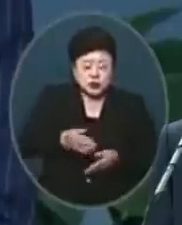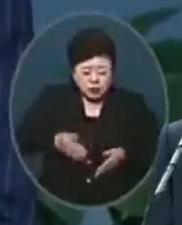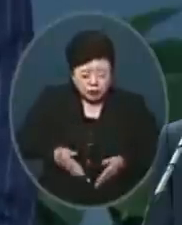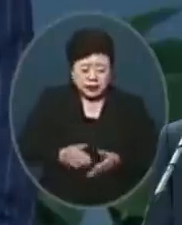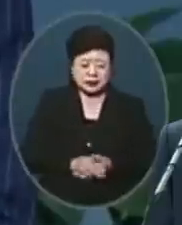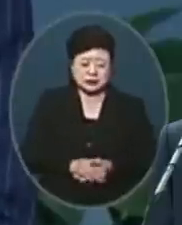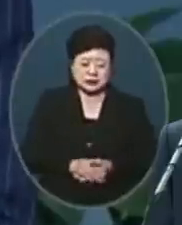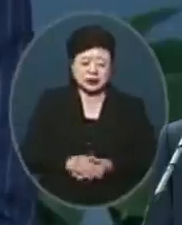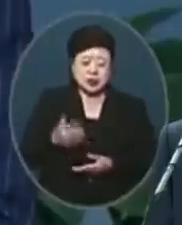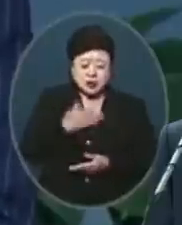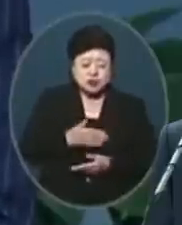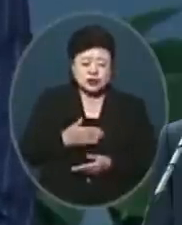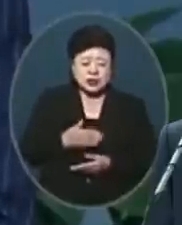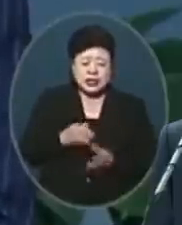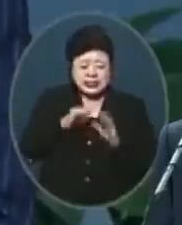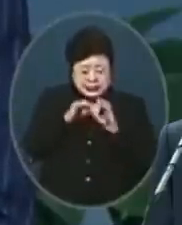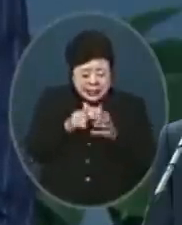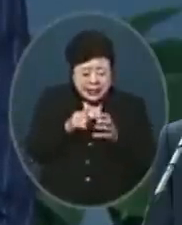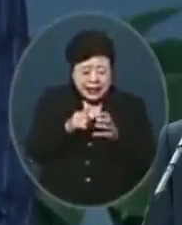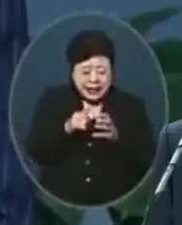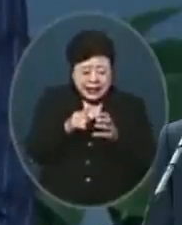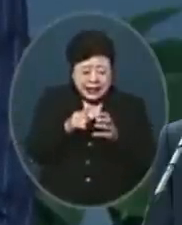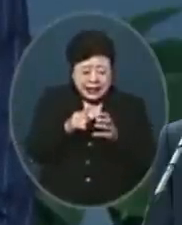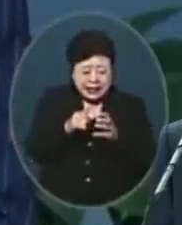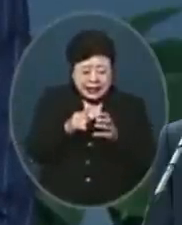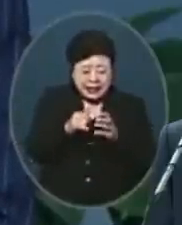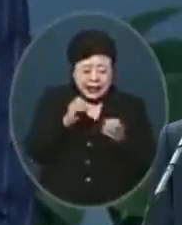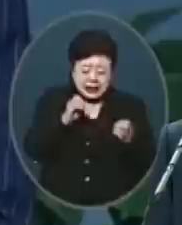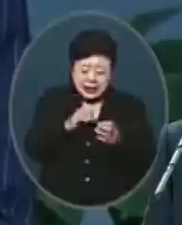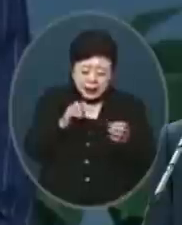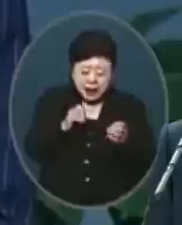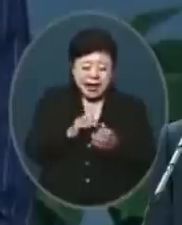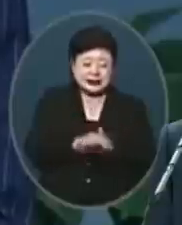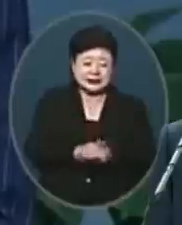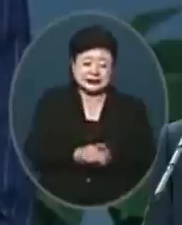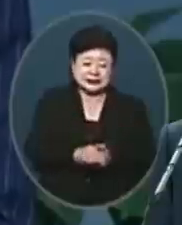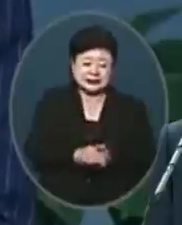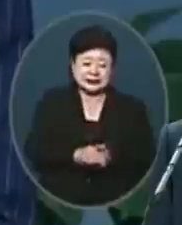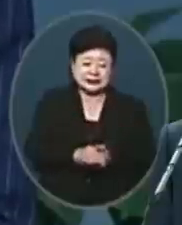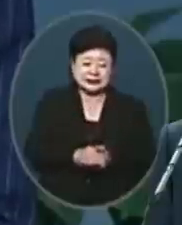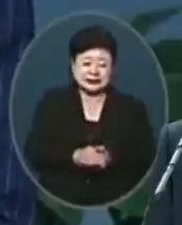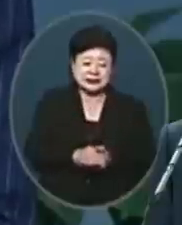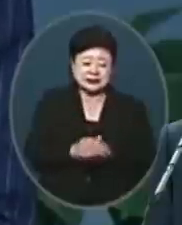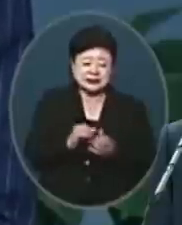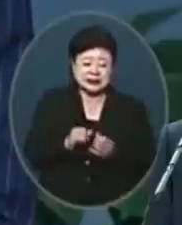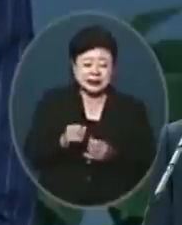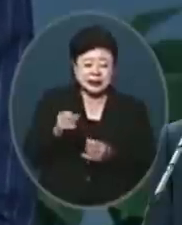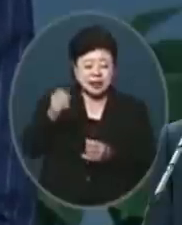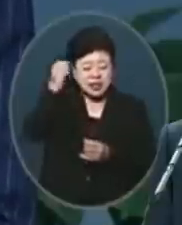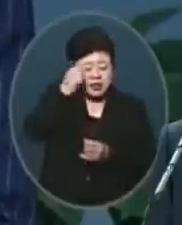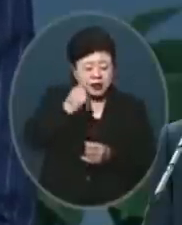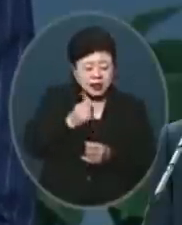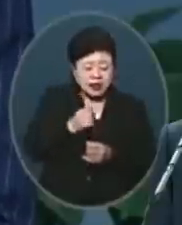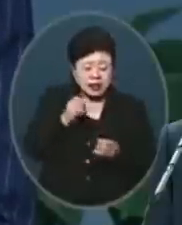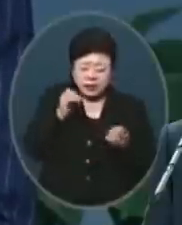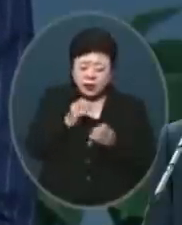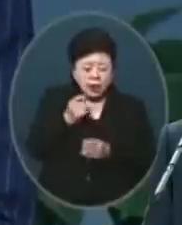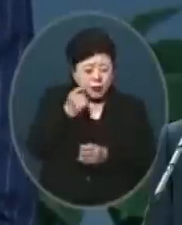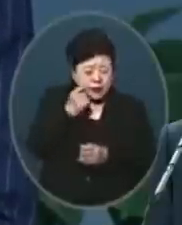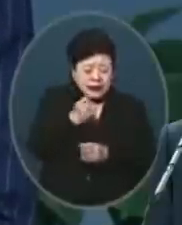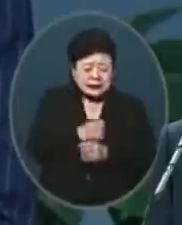태어나서 육의 세계와 대화가 될, 영의 세계는 대화가 안 되는